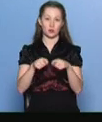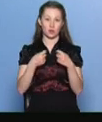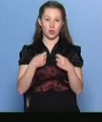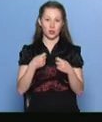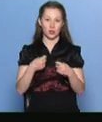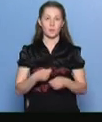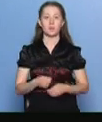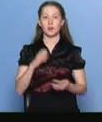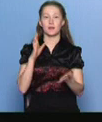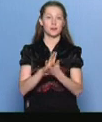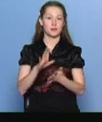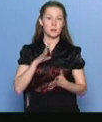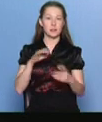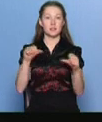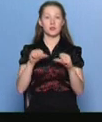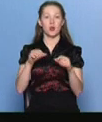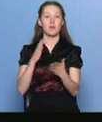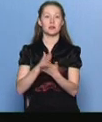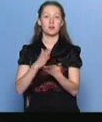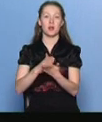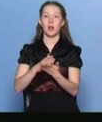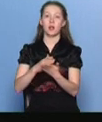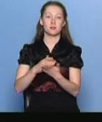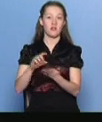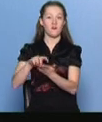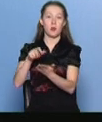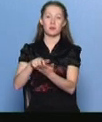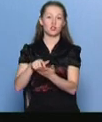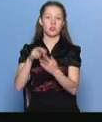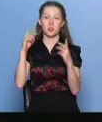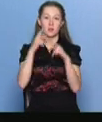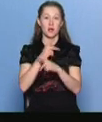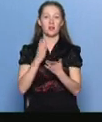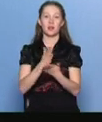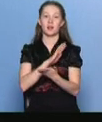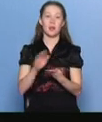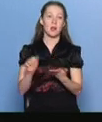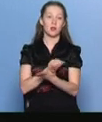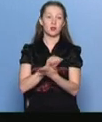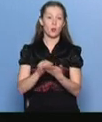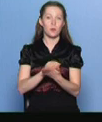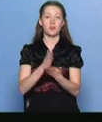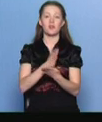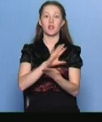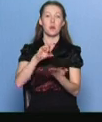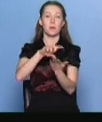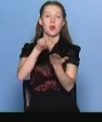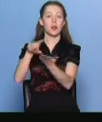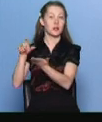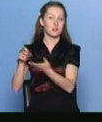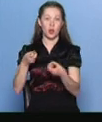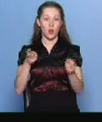то, чтобы столовая была расположена в приспособленном помещении, не имела соответствующих производственных цехов, не имела соответствующего